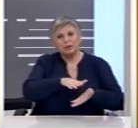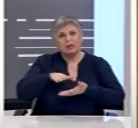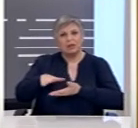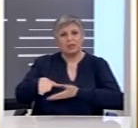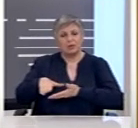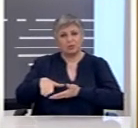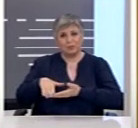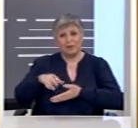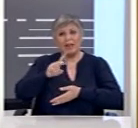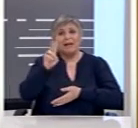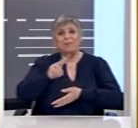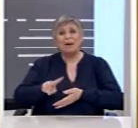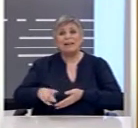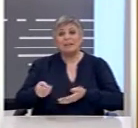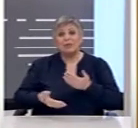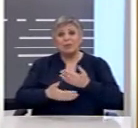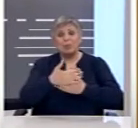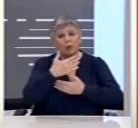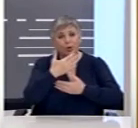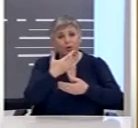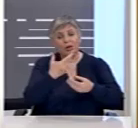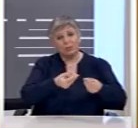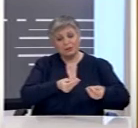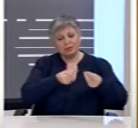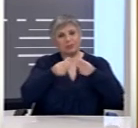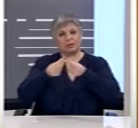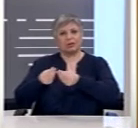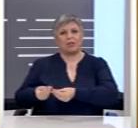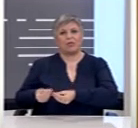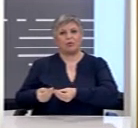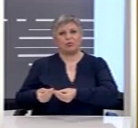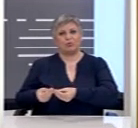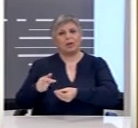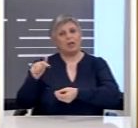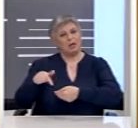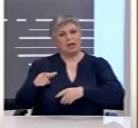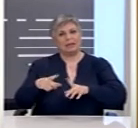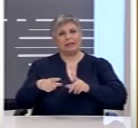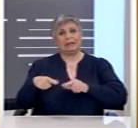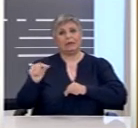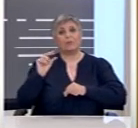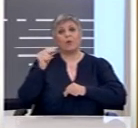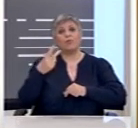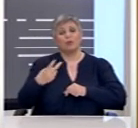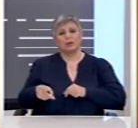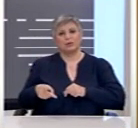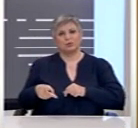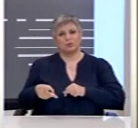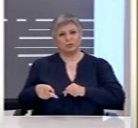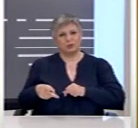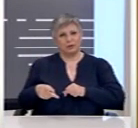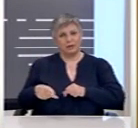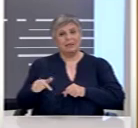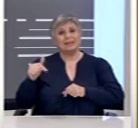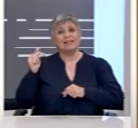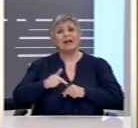Παρασκευή το πρωί να γίνει μια ειδική διαδικασία στη Βουλή των Αντιπροσώπων στην Κύπρο. Με στόχο να υπάρξει μια επιμελημένη έκδοση